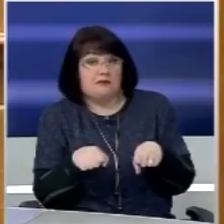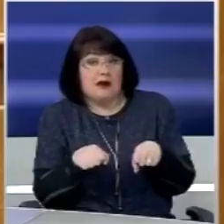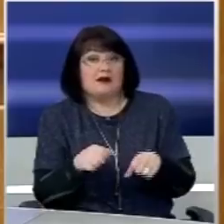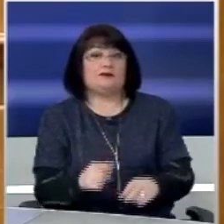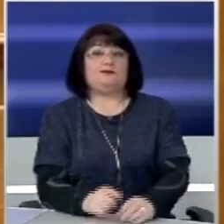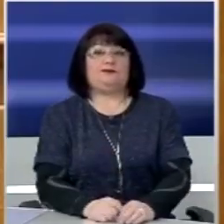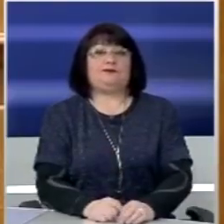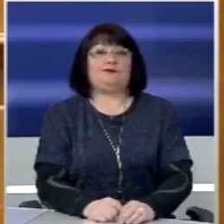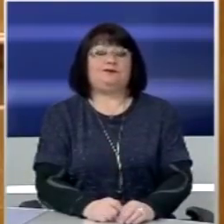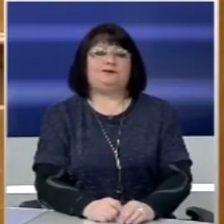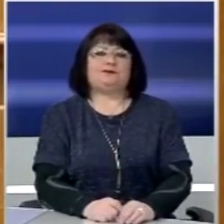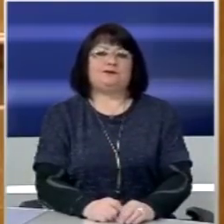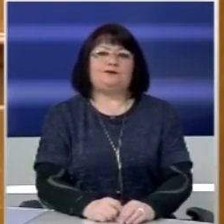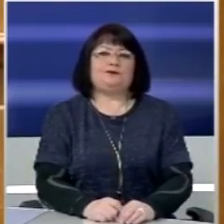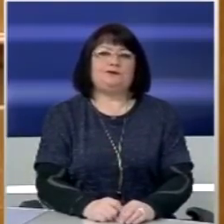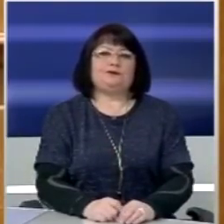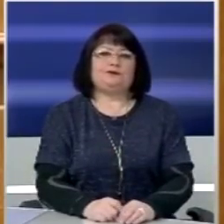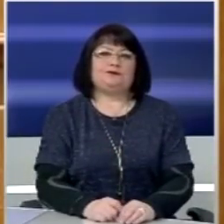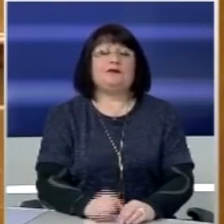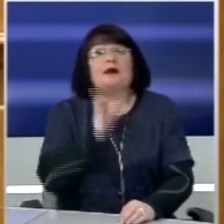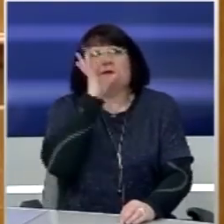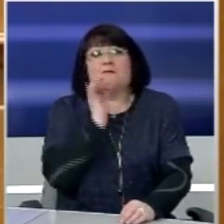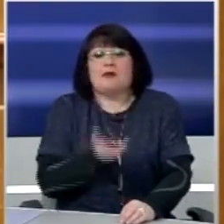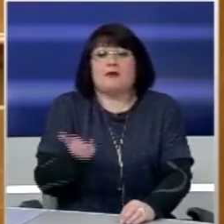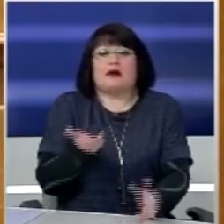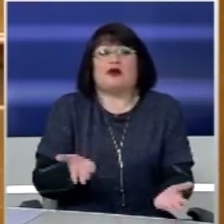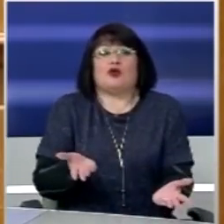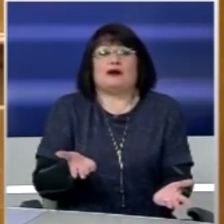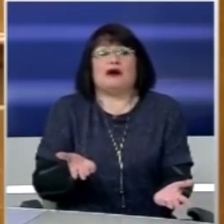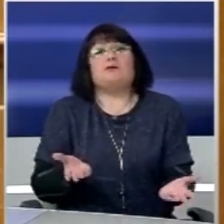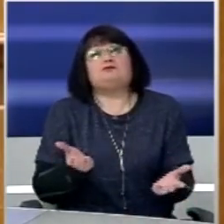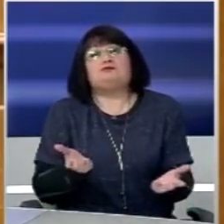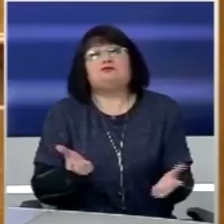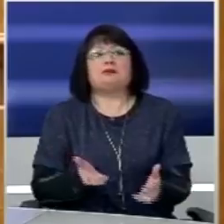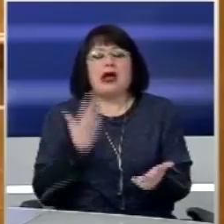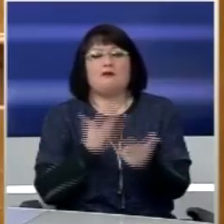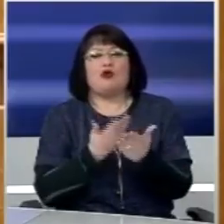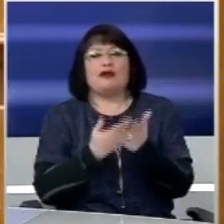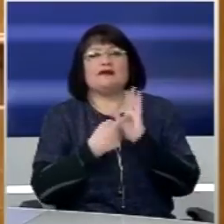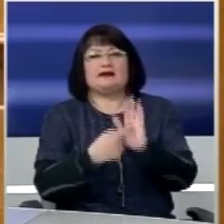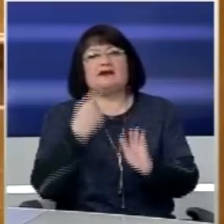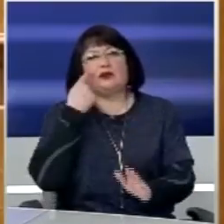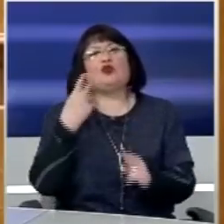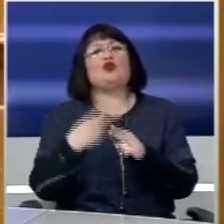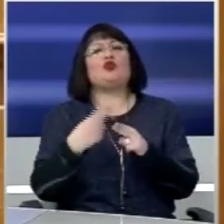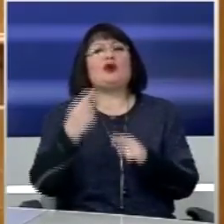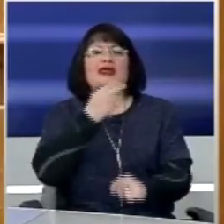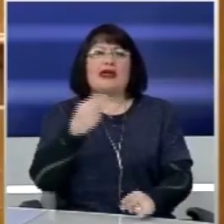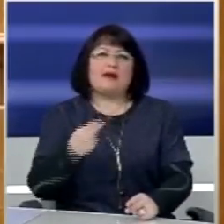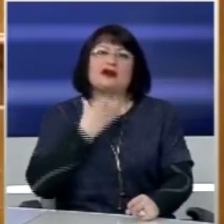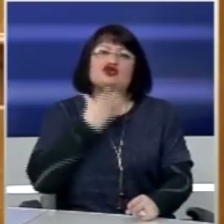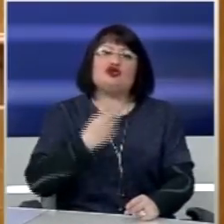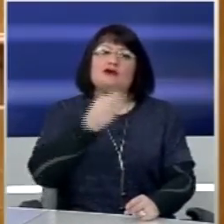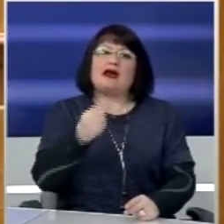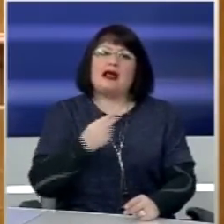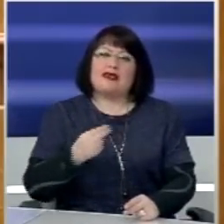ανάλυση. Είναι μια πλευρά της ελληνικής μας πραγματικότητας η οποία αποδεικνύει ότι στα μεγάλα ζητήματα, στη στρατηγική